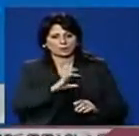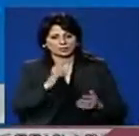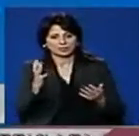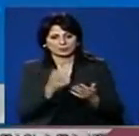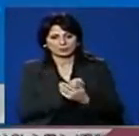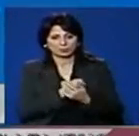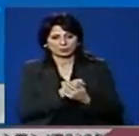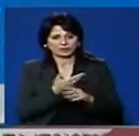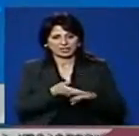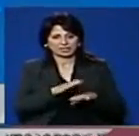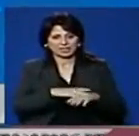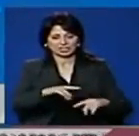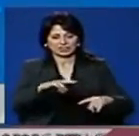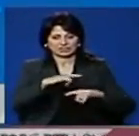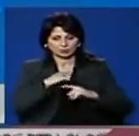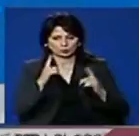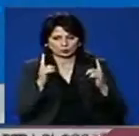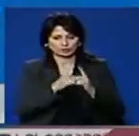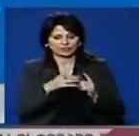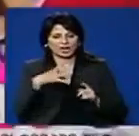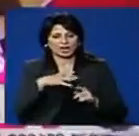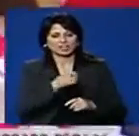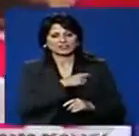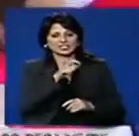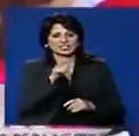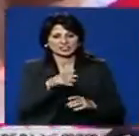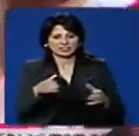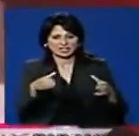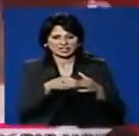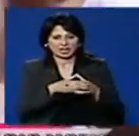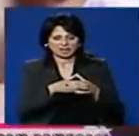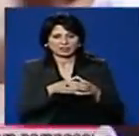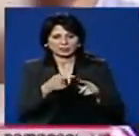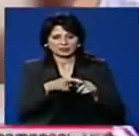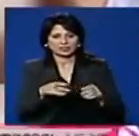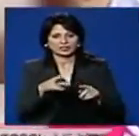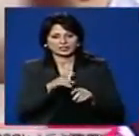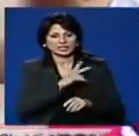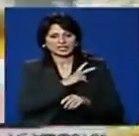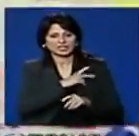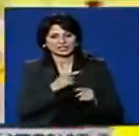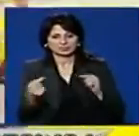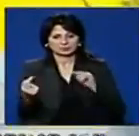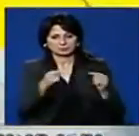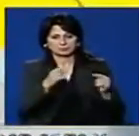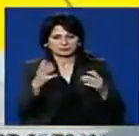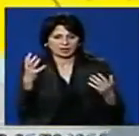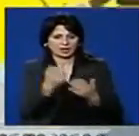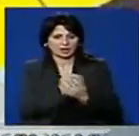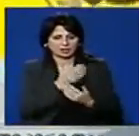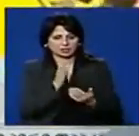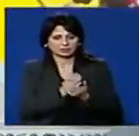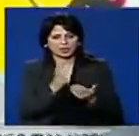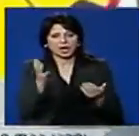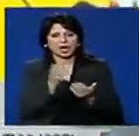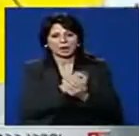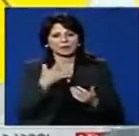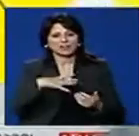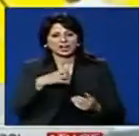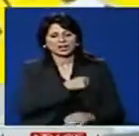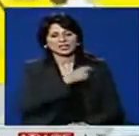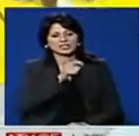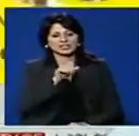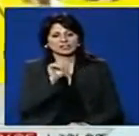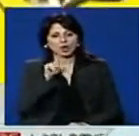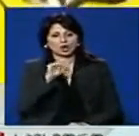მოიპოვეს. დაძაბულ ფინალურ შეხვედრაში ქართველი სამხედროების ნაკრები გაერთიანებული სამეფოს ნაკრებს დაუპირისპირდა და გამარჯვება მოიპოვა. გამარჯვებულ ქართველ